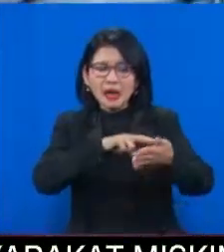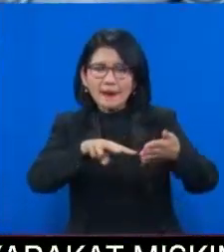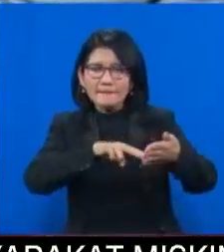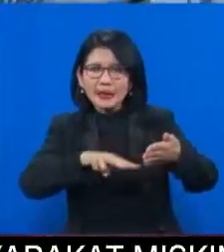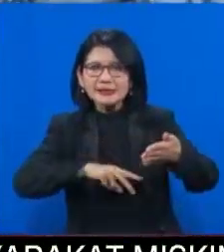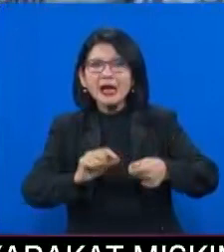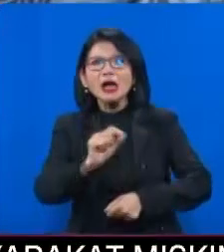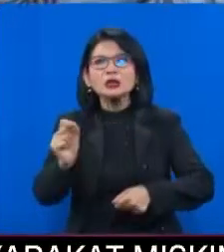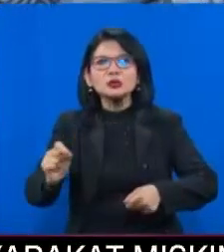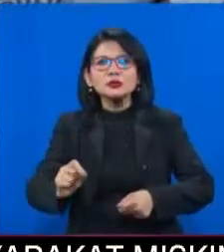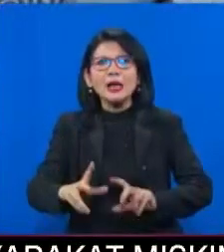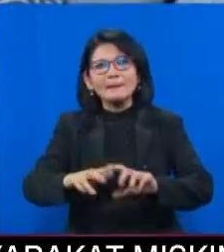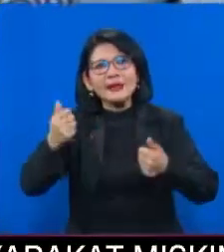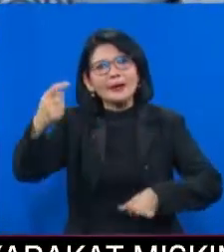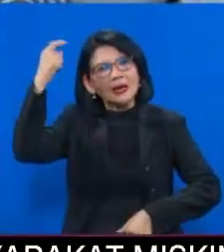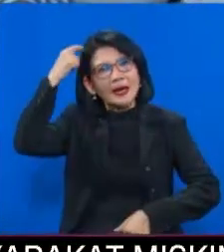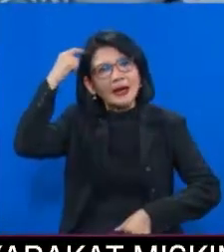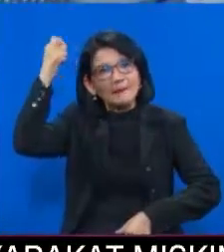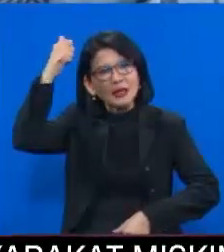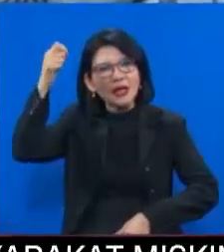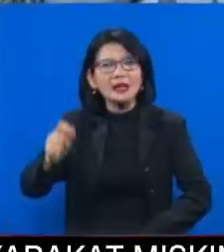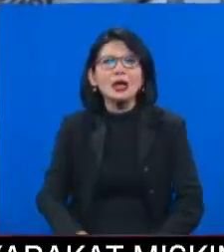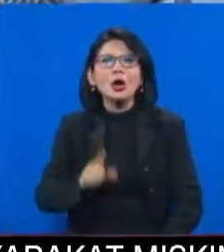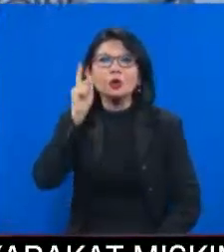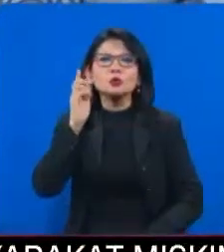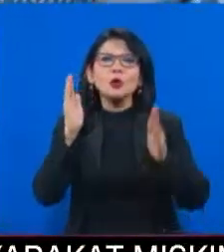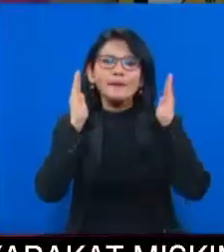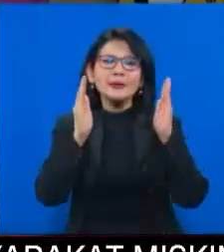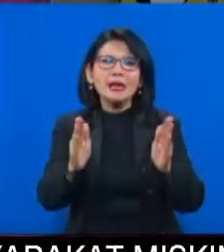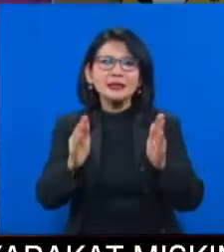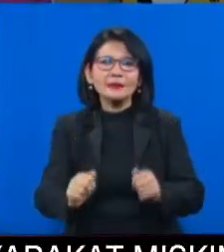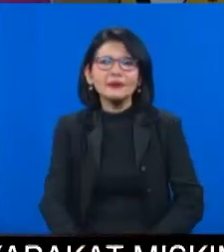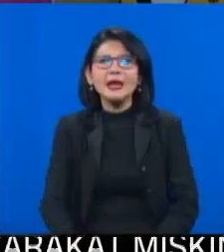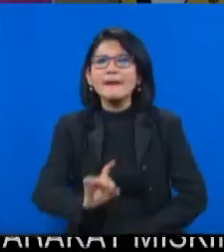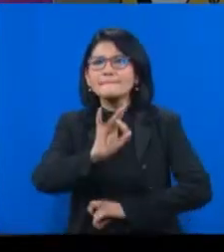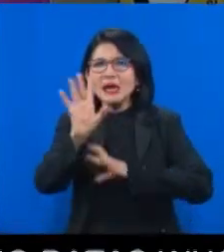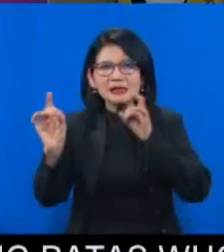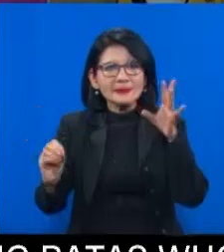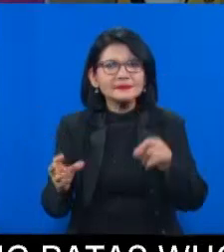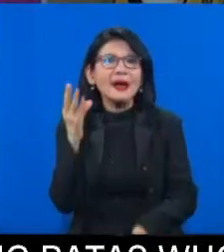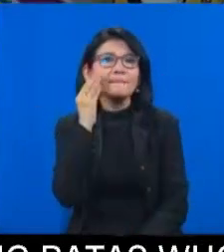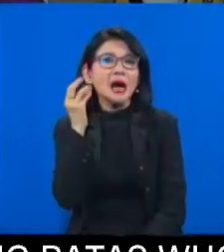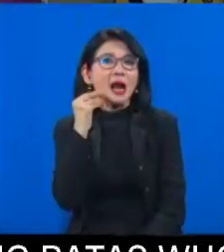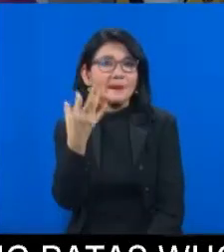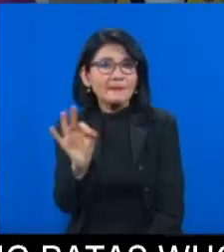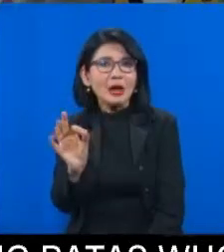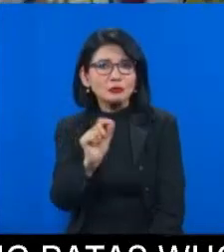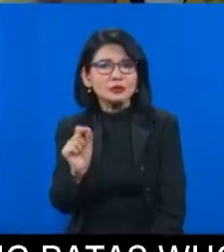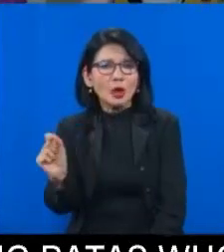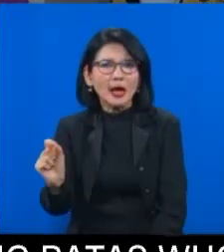juga menyiapkan mental sang anak untuk berhadapan dengan hal-hal dan pengalaman baru di sekolah.